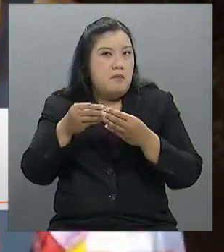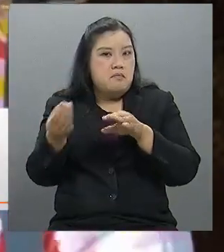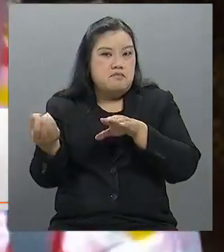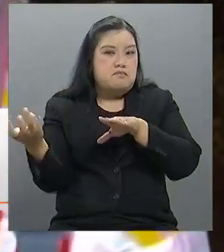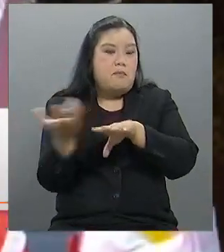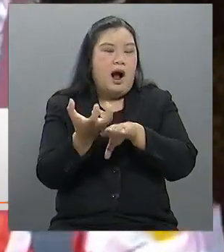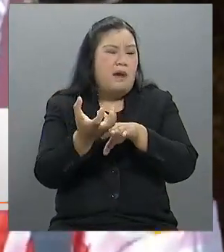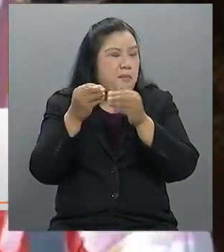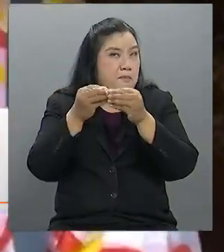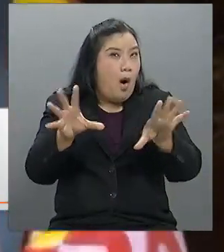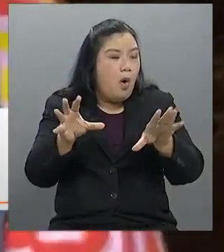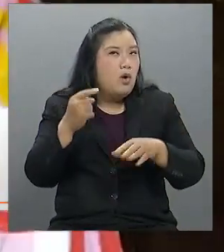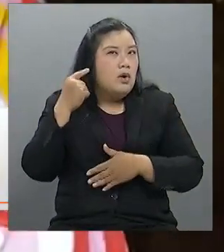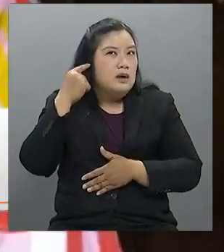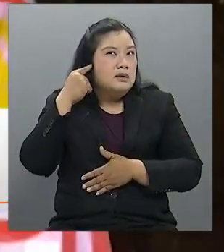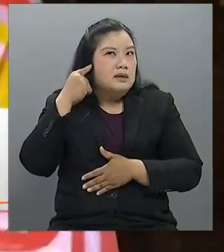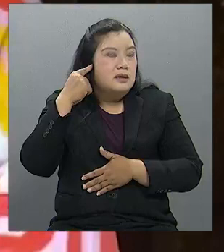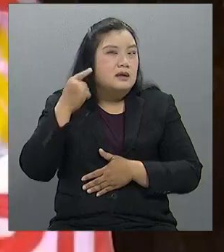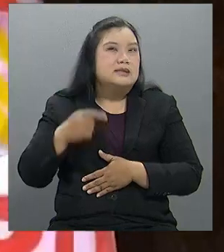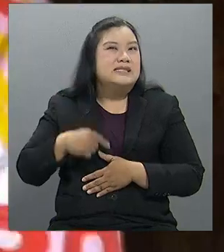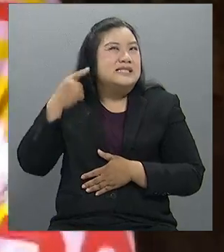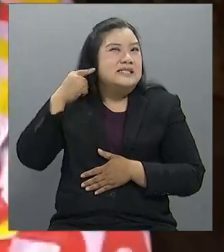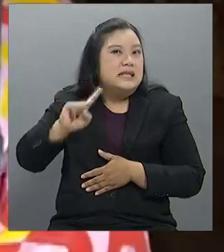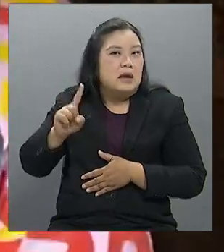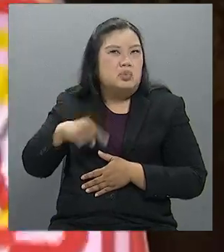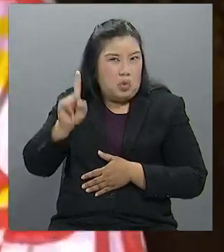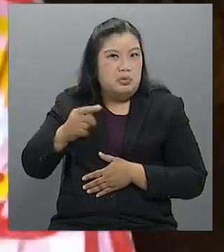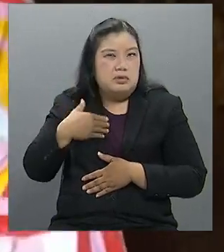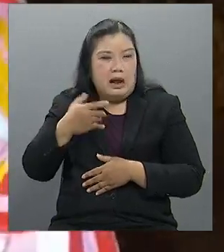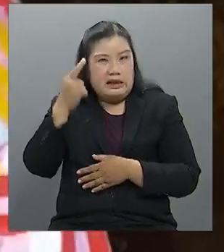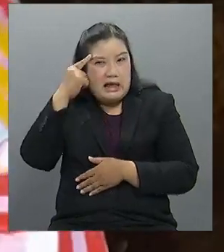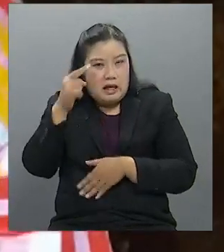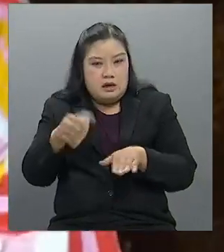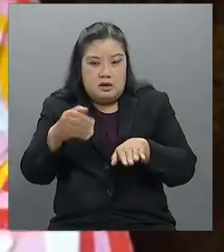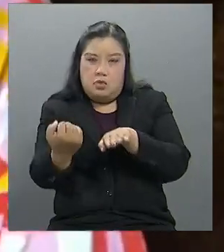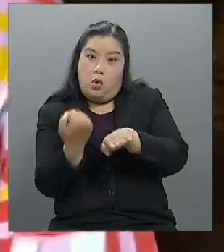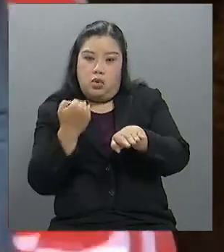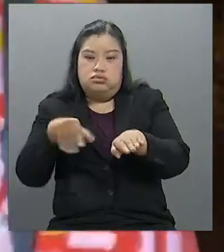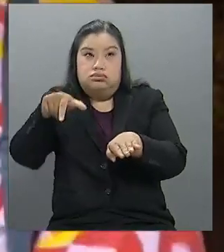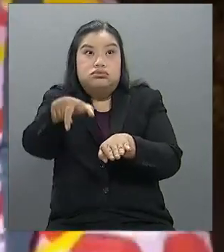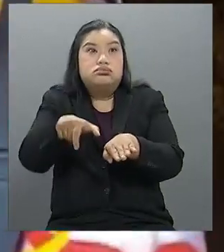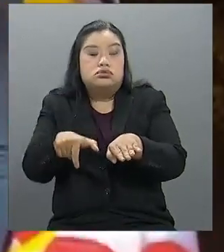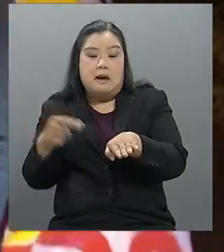อนเจอแก๊งปลาแน่แล้วลักษณะของปลาปลาแล้วแข็งอ่ะ